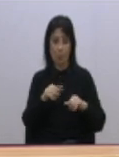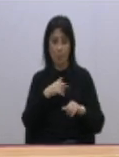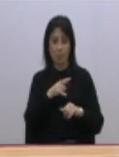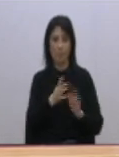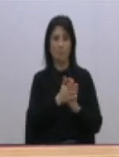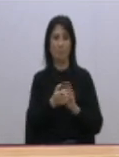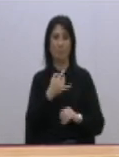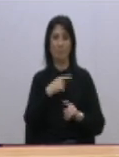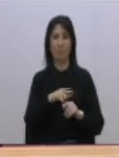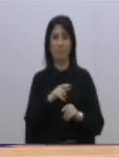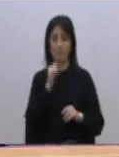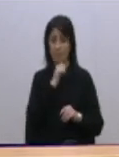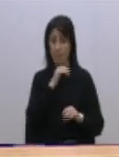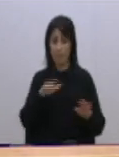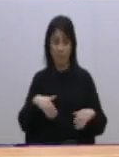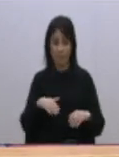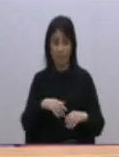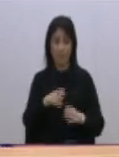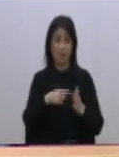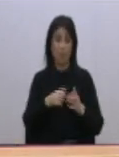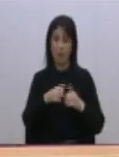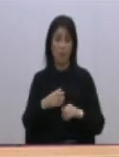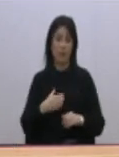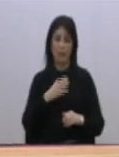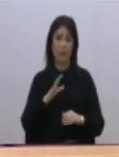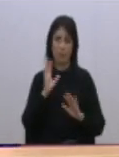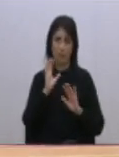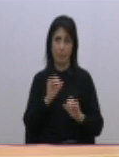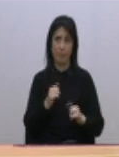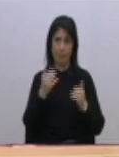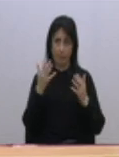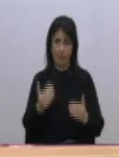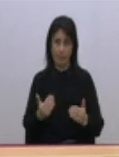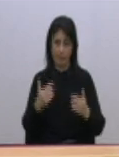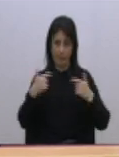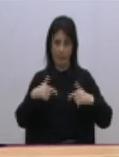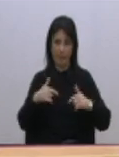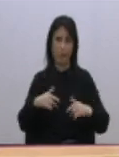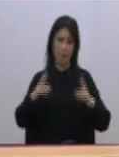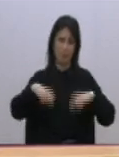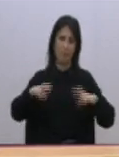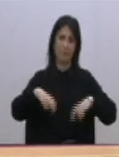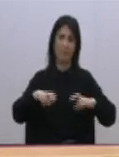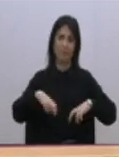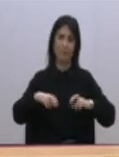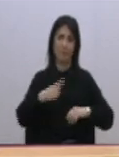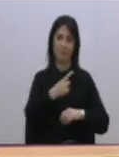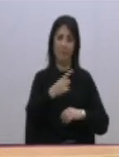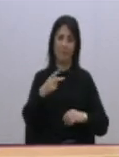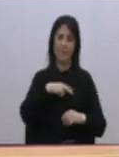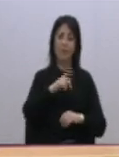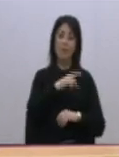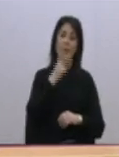ვისაც არაფერი დასამალი არ აქვს, ის საგამოძიებო კომისიას მხარს დაუჭერს და დღევანდელი ტესტი იქნება თითეული